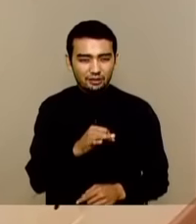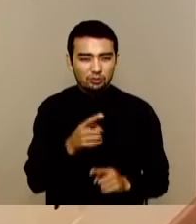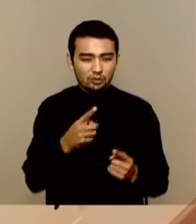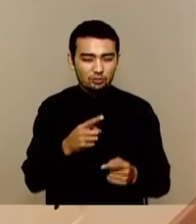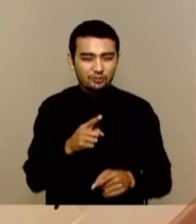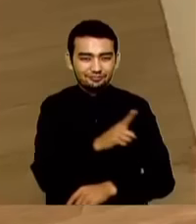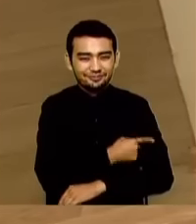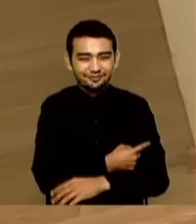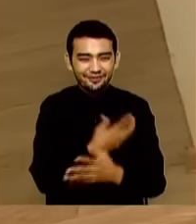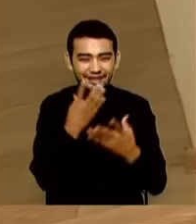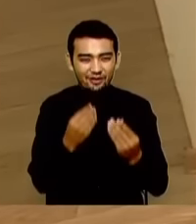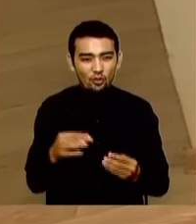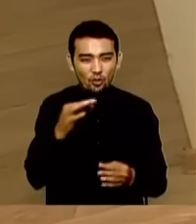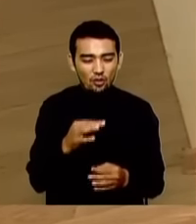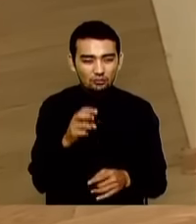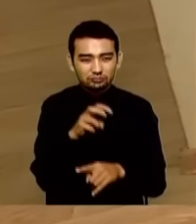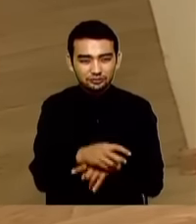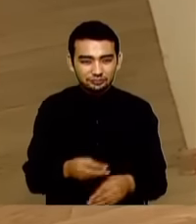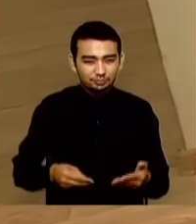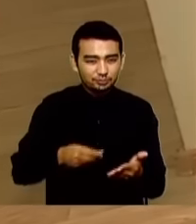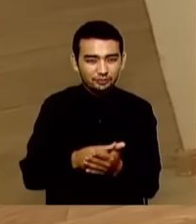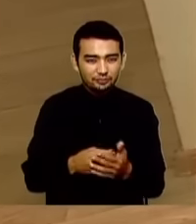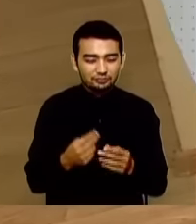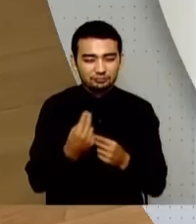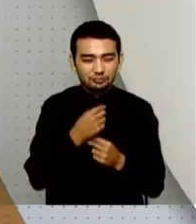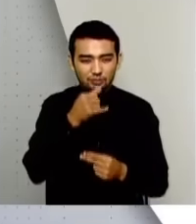стационар может стать недоступным на платной основе?